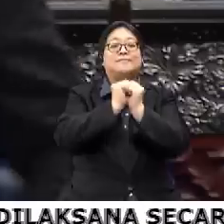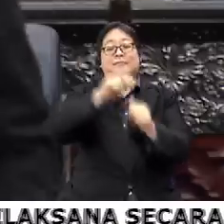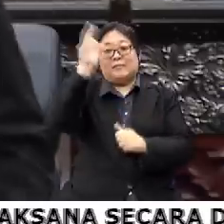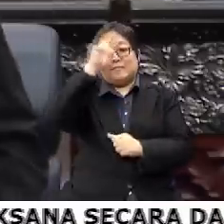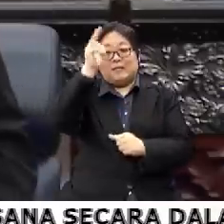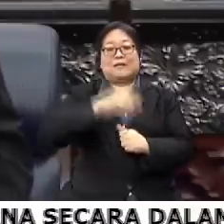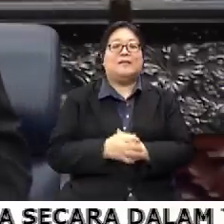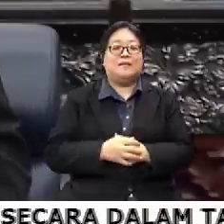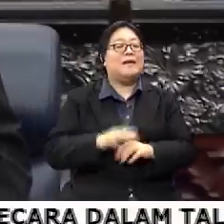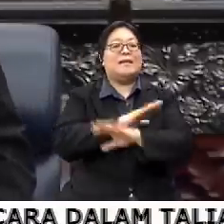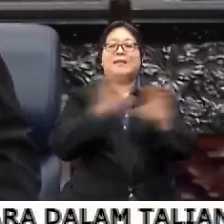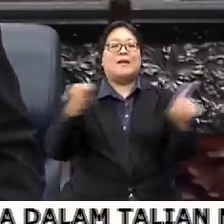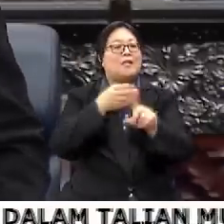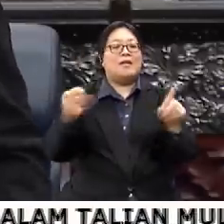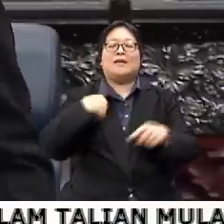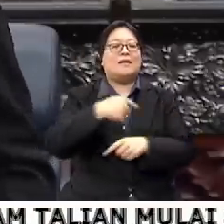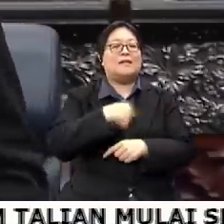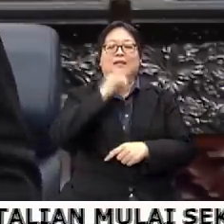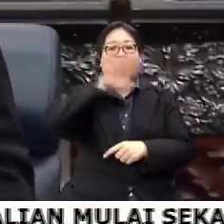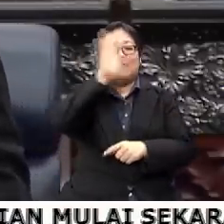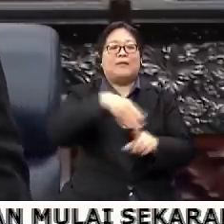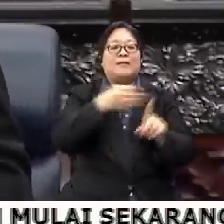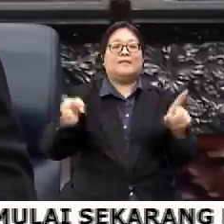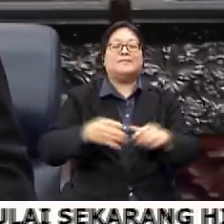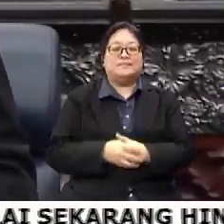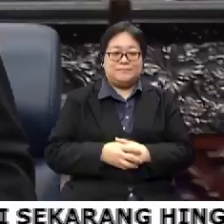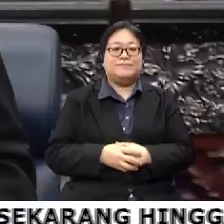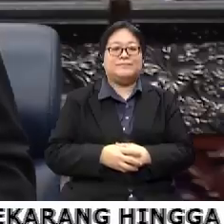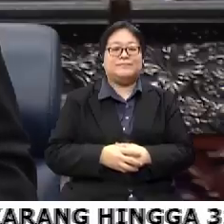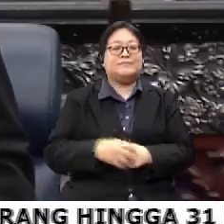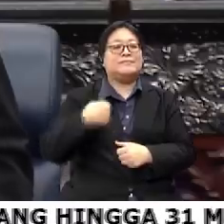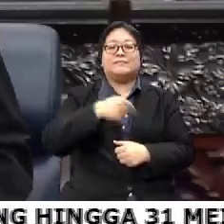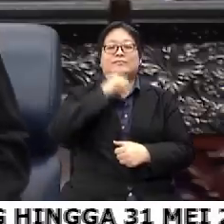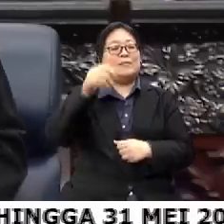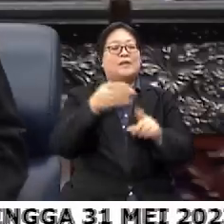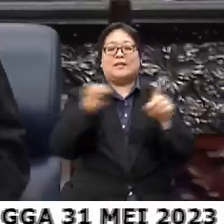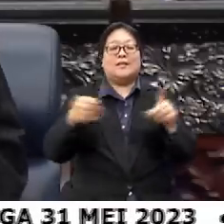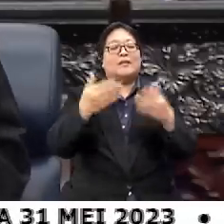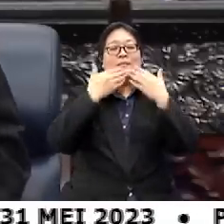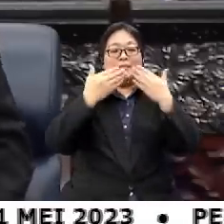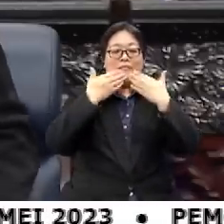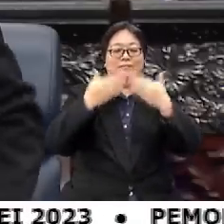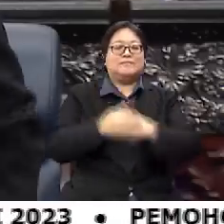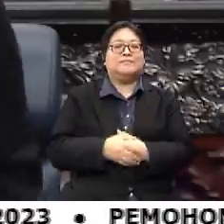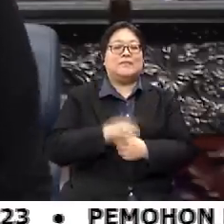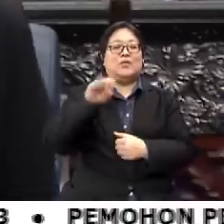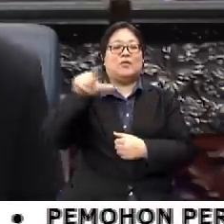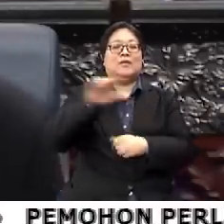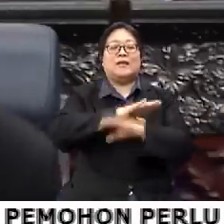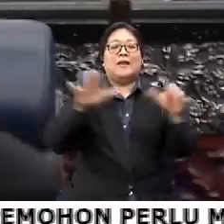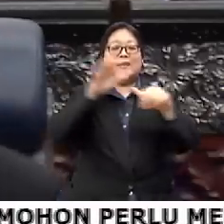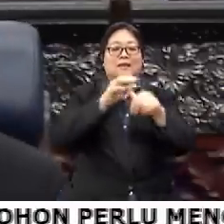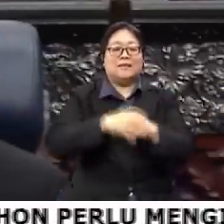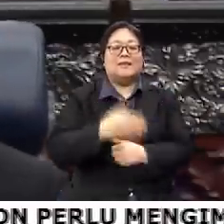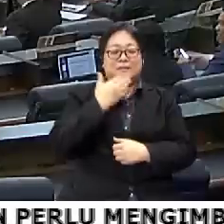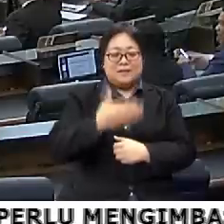kerajaan. Jangan khianat, Yang Mohd. Kami tak pernah khianat. Dasar-dasar untuk pembangunan. Kami bukan negara. Pengkhianat. Terima kasih. Eh, Jelutong, jangan jadi sekadar.